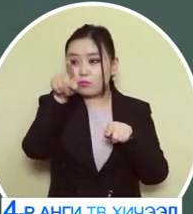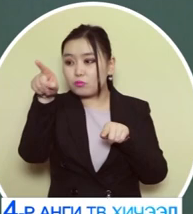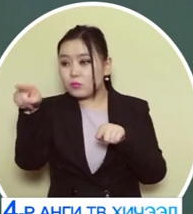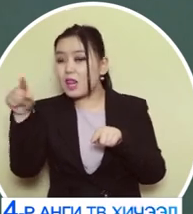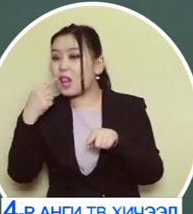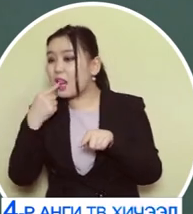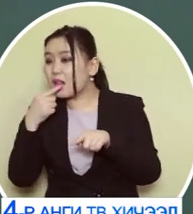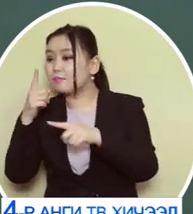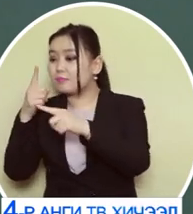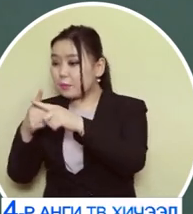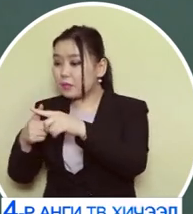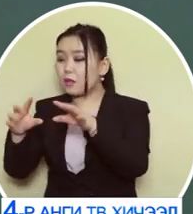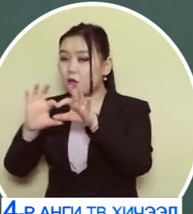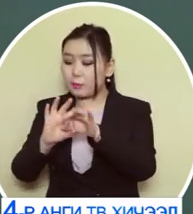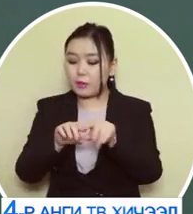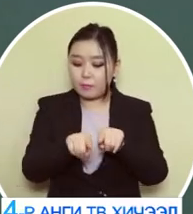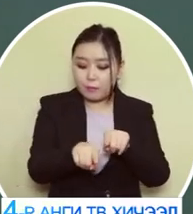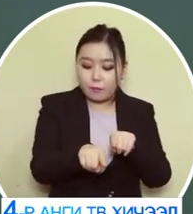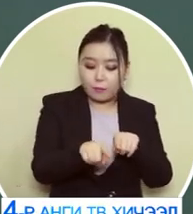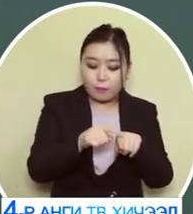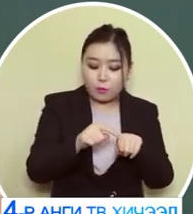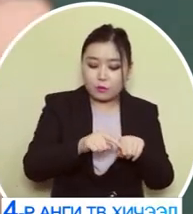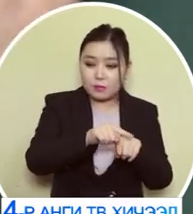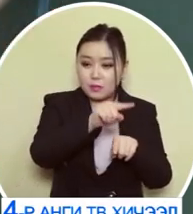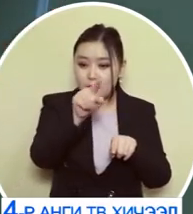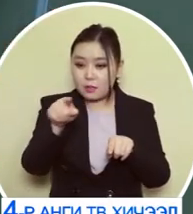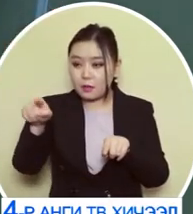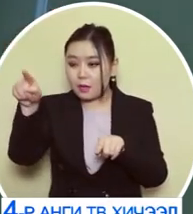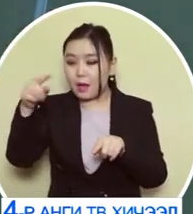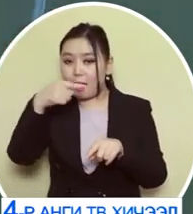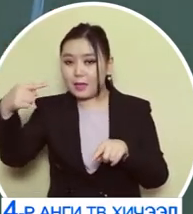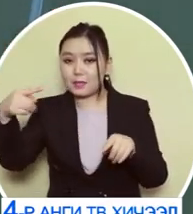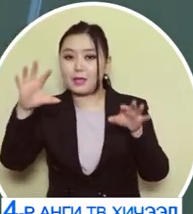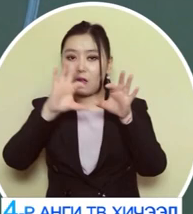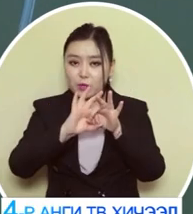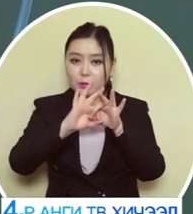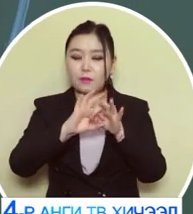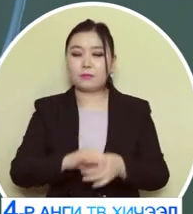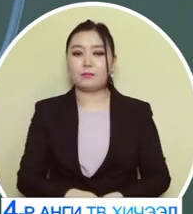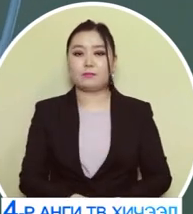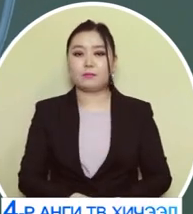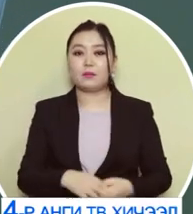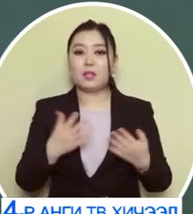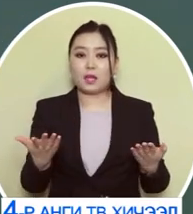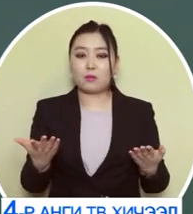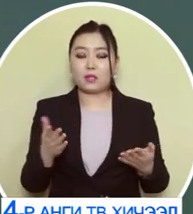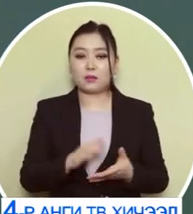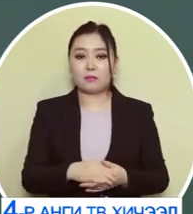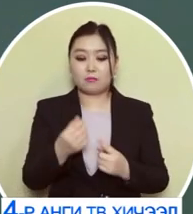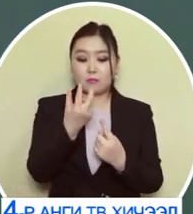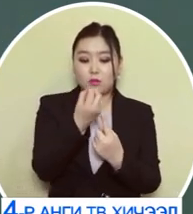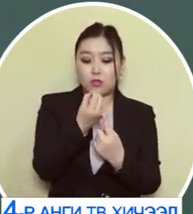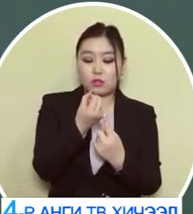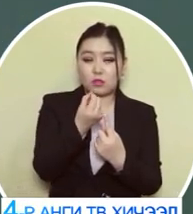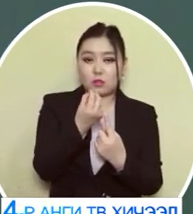Ал қысқа сирағын батареяның алу полюсіне қостық. Сонда диод шамы